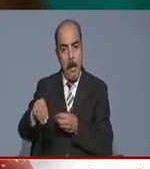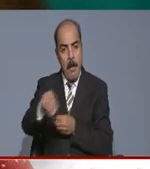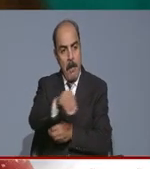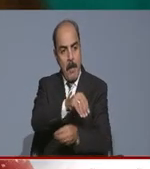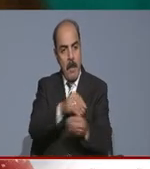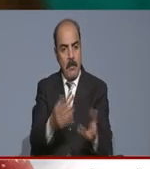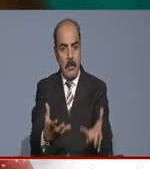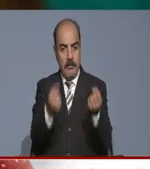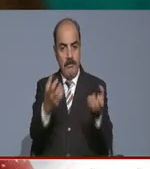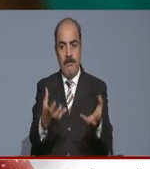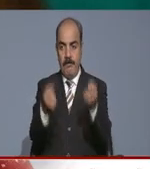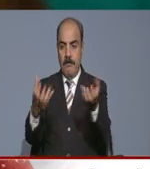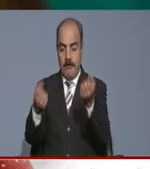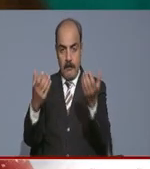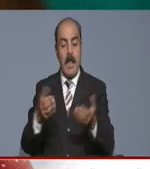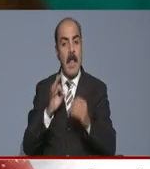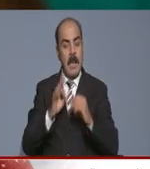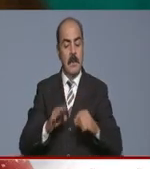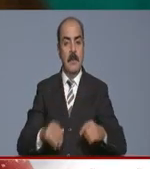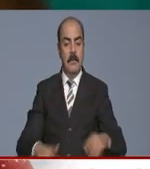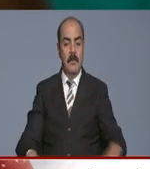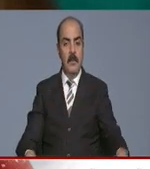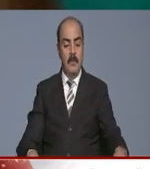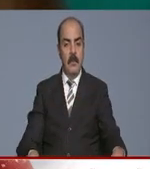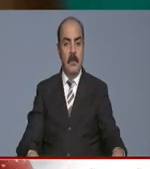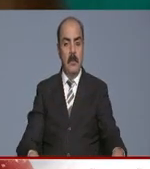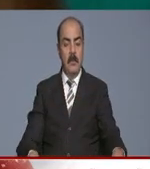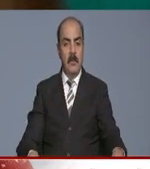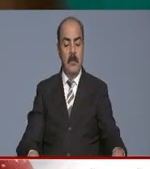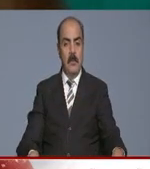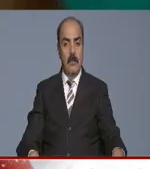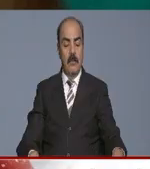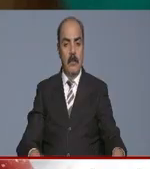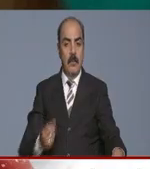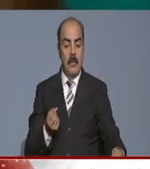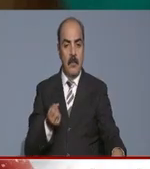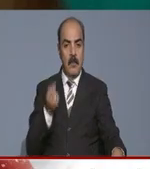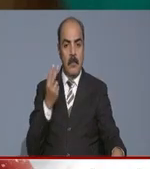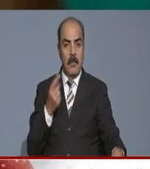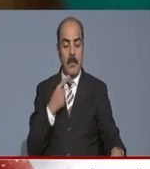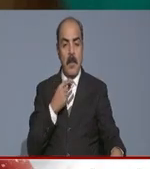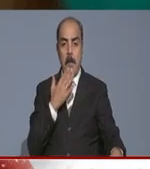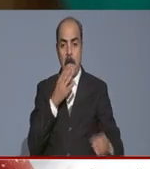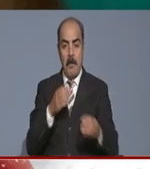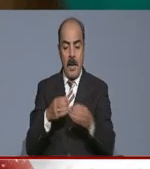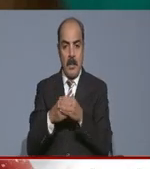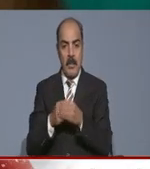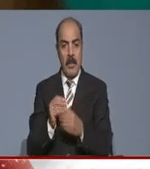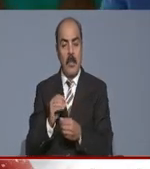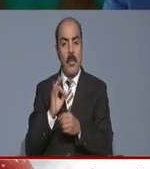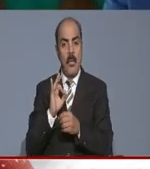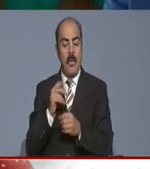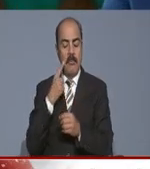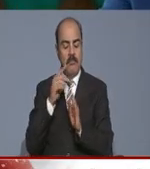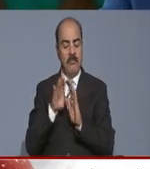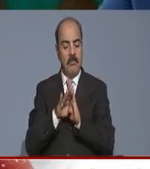الناشئة وأن أو أن مبادرة البريكس تعمل بوفق هذا